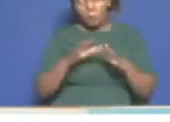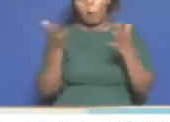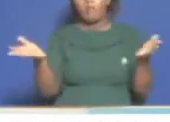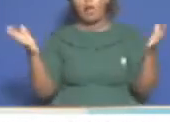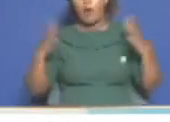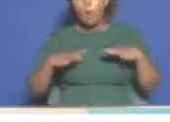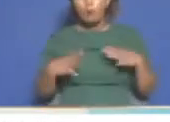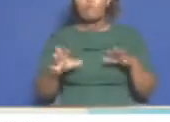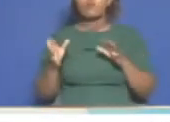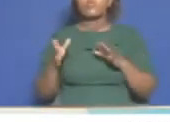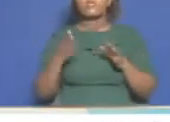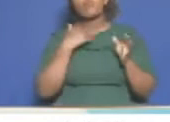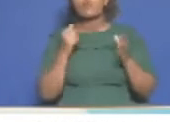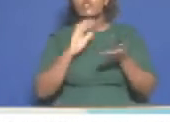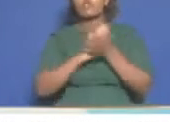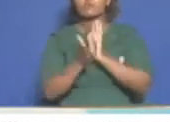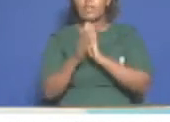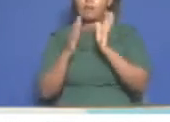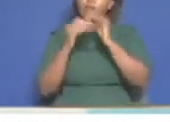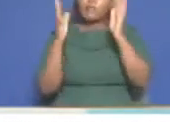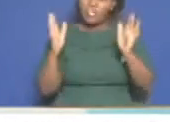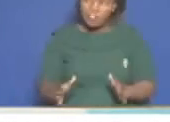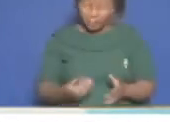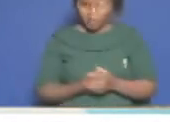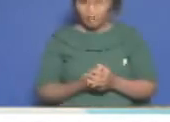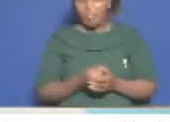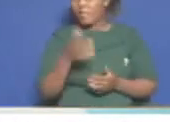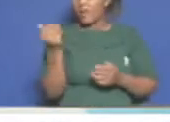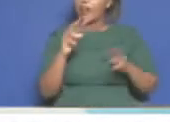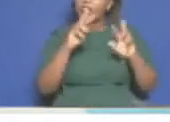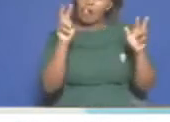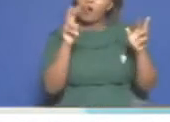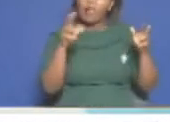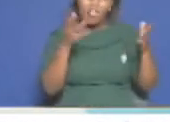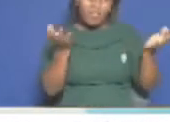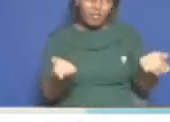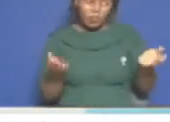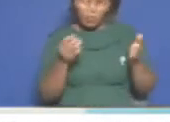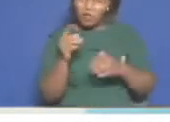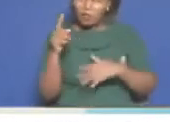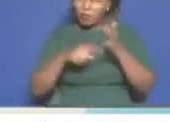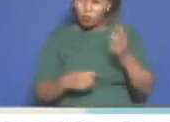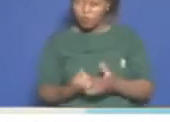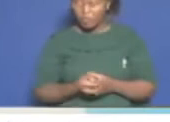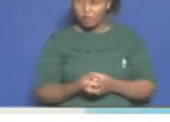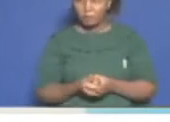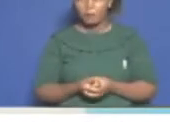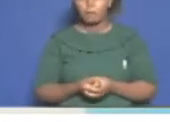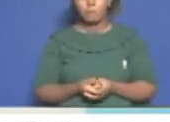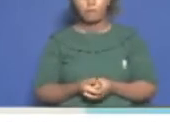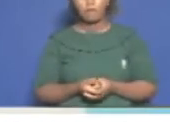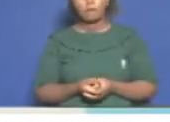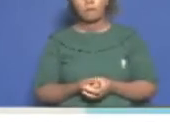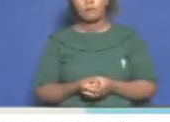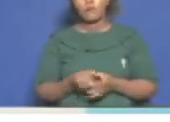ground wanataka viongozi wao. Na kuna swali ambalo pia ilikuwa imeibua Nancy, kwamba vile ndugu yangu alisema,